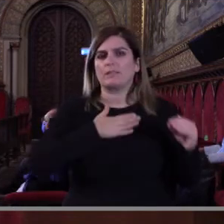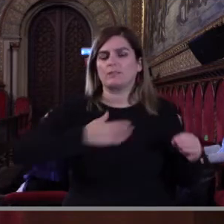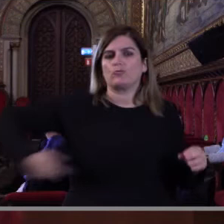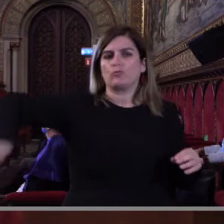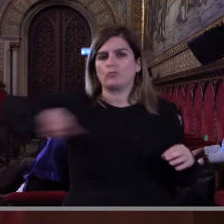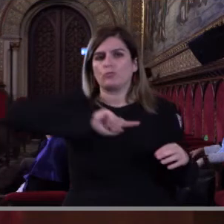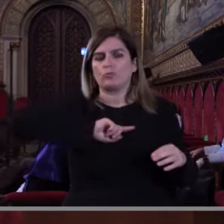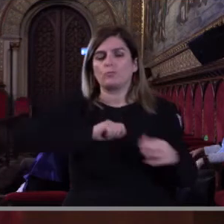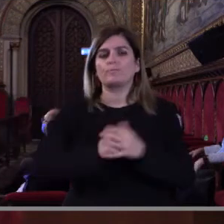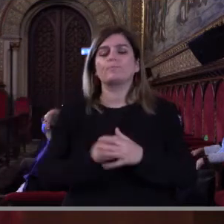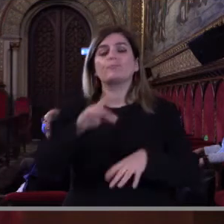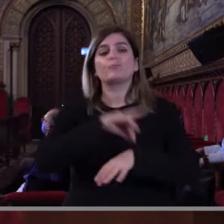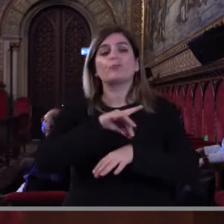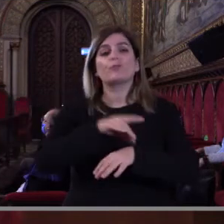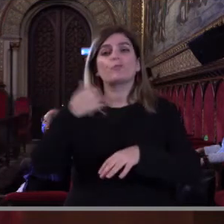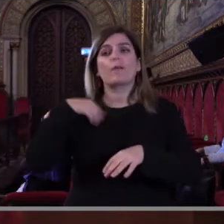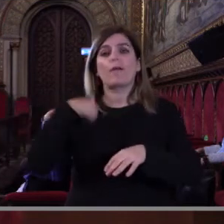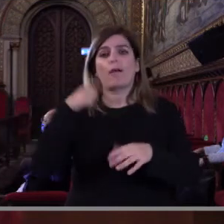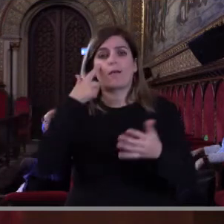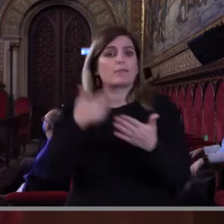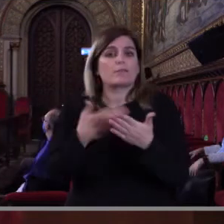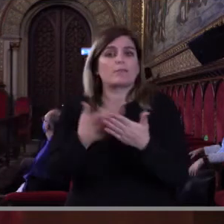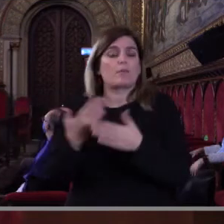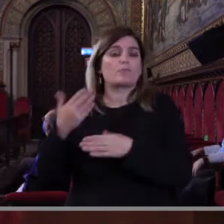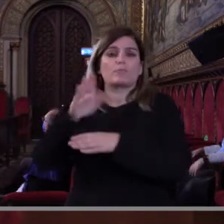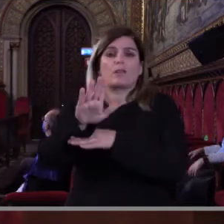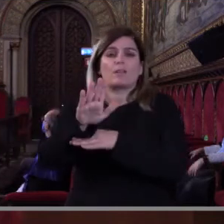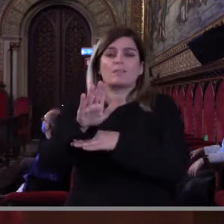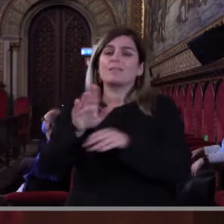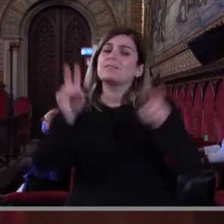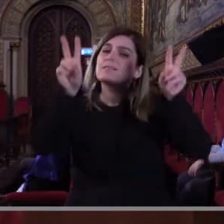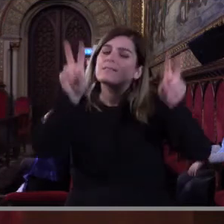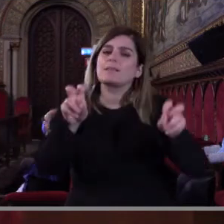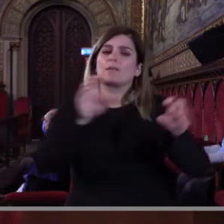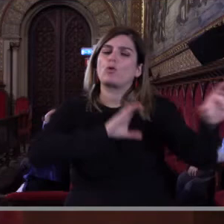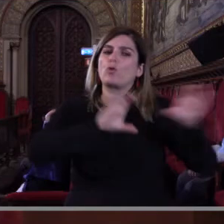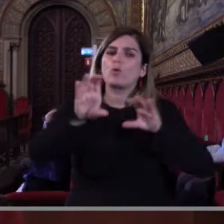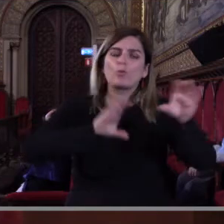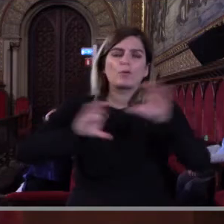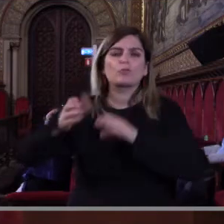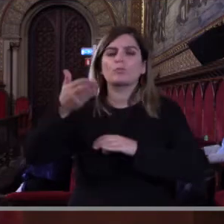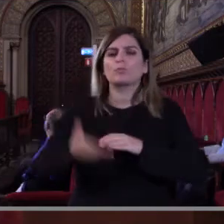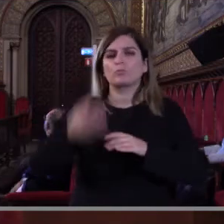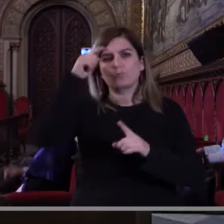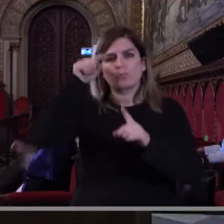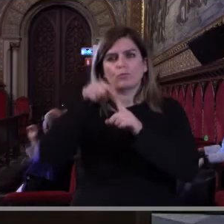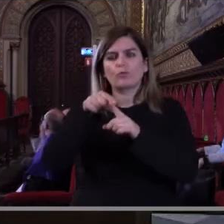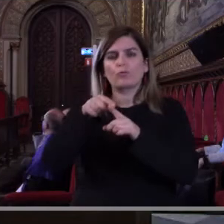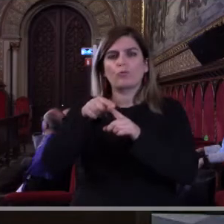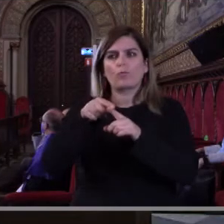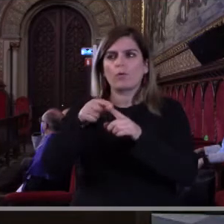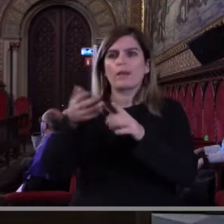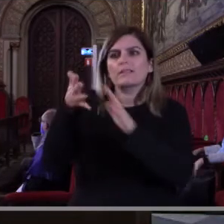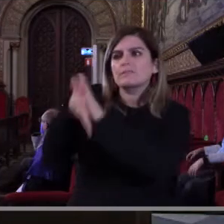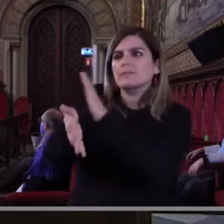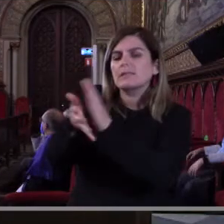El ponent ha fet visible, des de l'inici de la pandèmia, el valor i la importància de la comunicació per donar a conèixer la participació de la